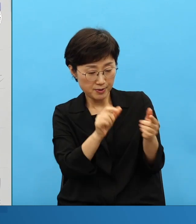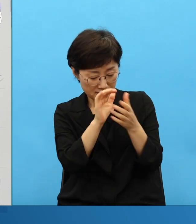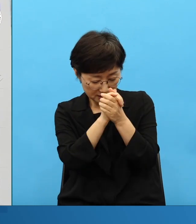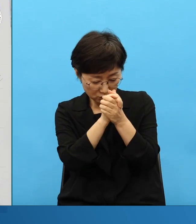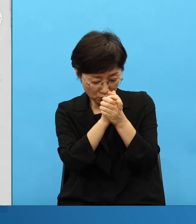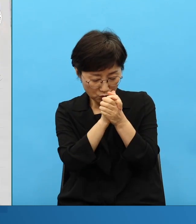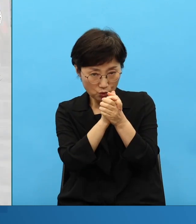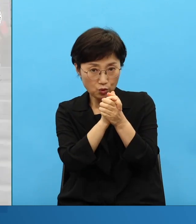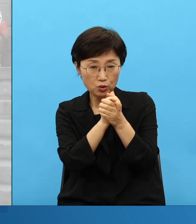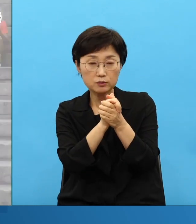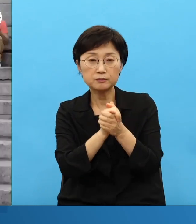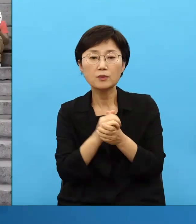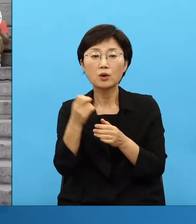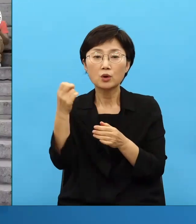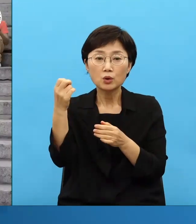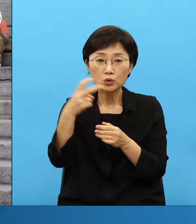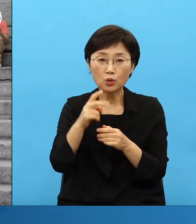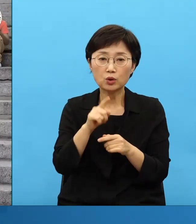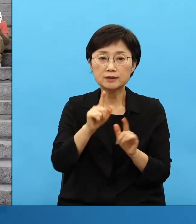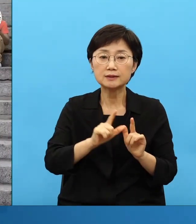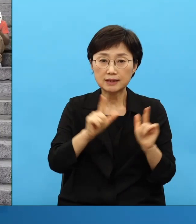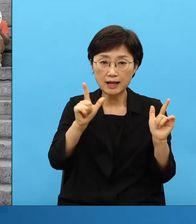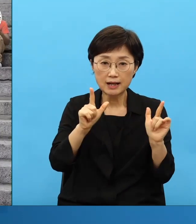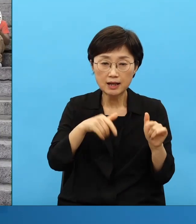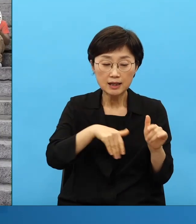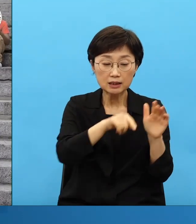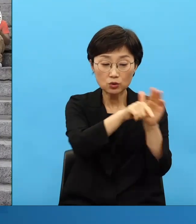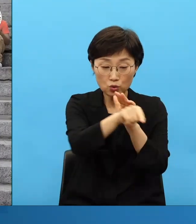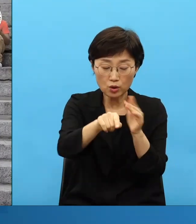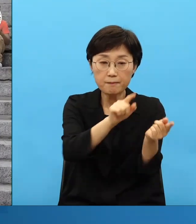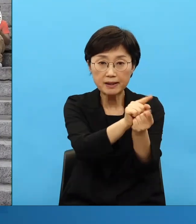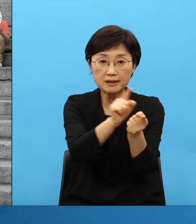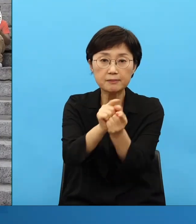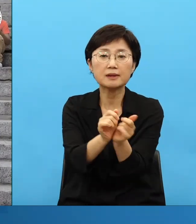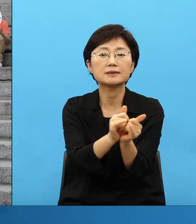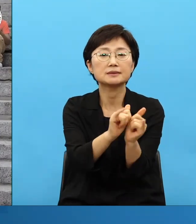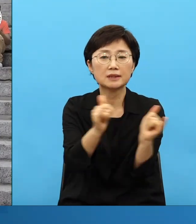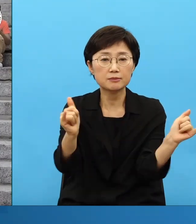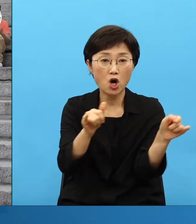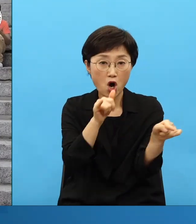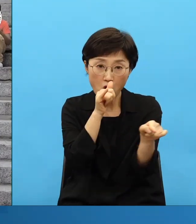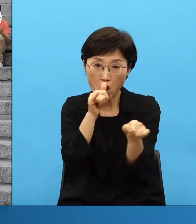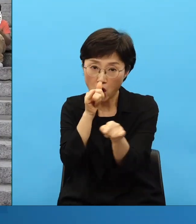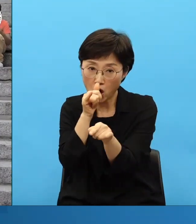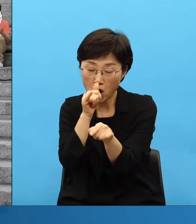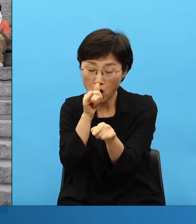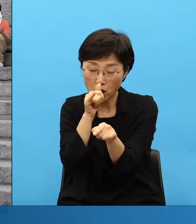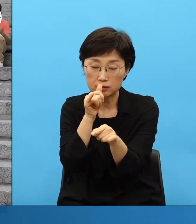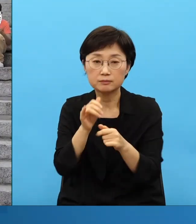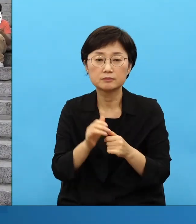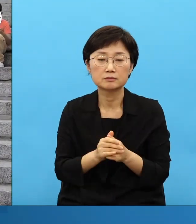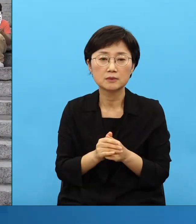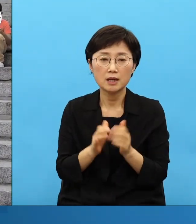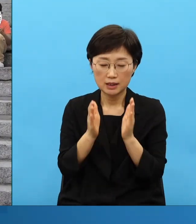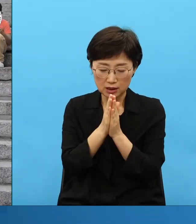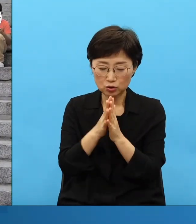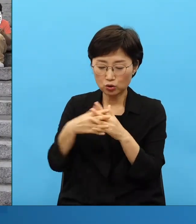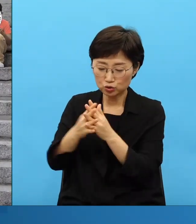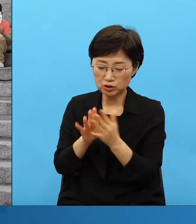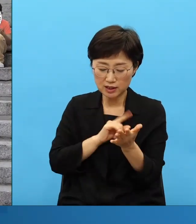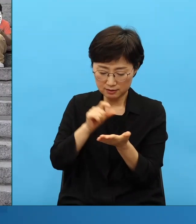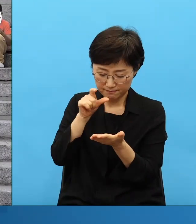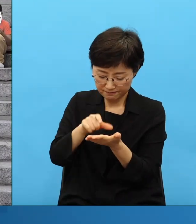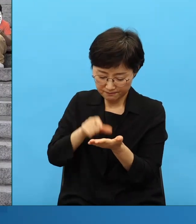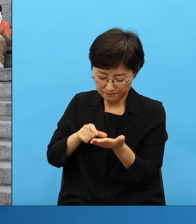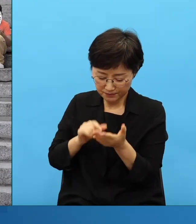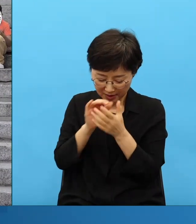한다. 또 추가로 그날 가는 곳과 만나는 사람들이 있으면 기도수첩에 이름을 적고